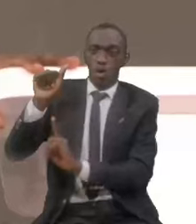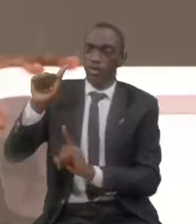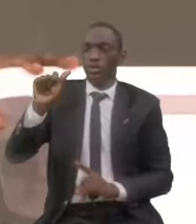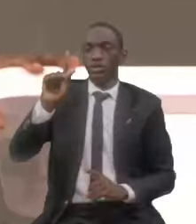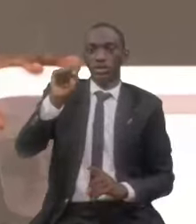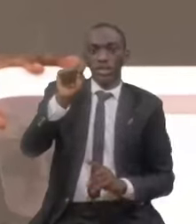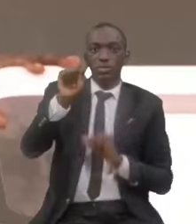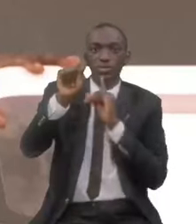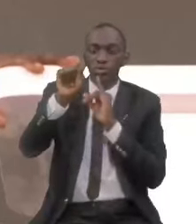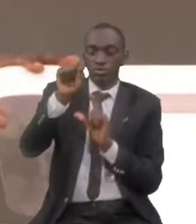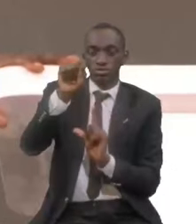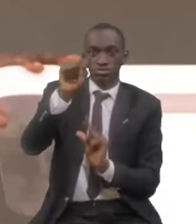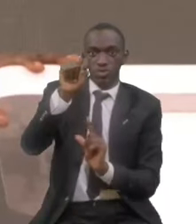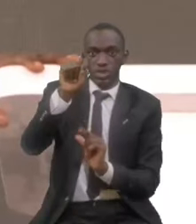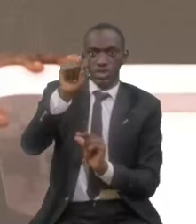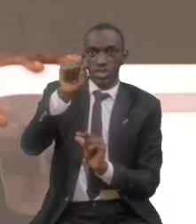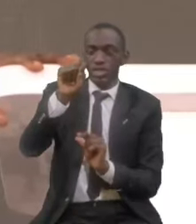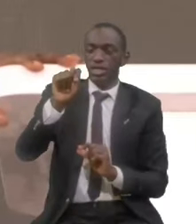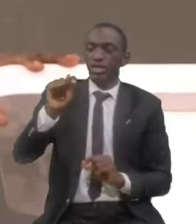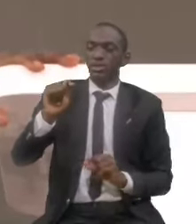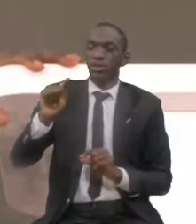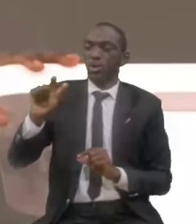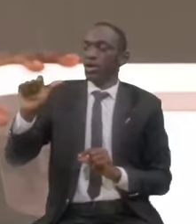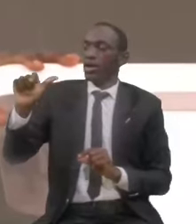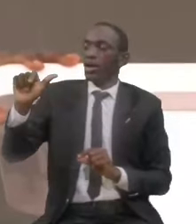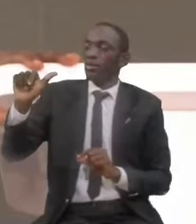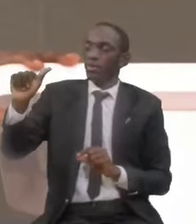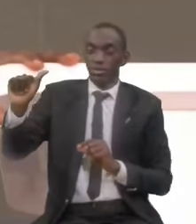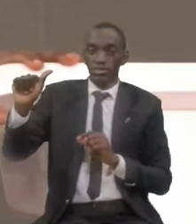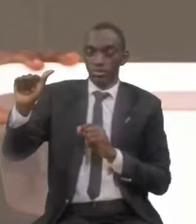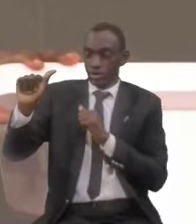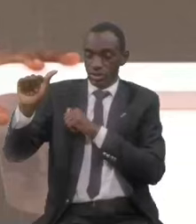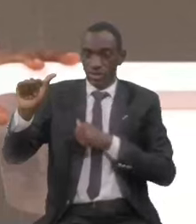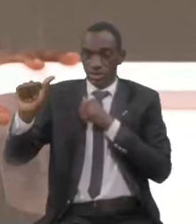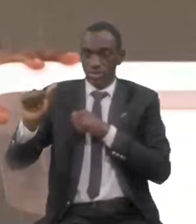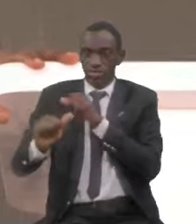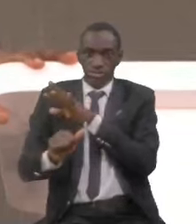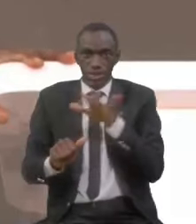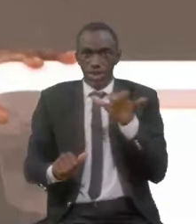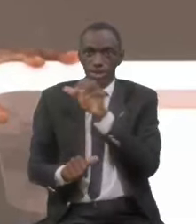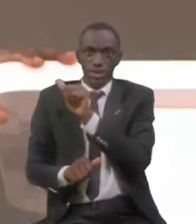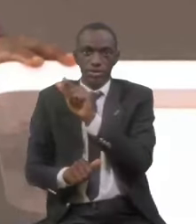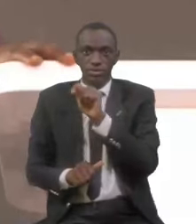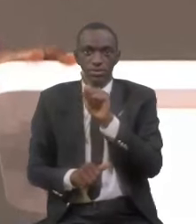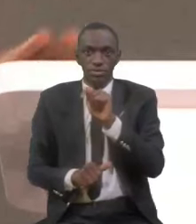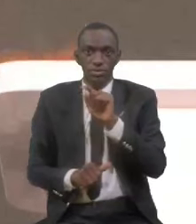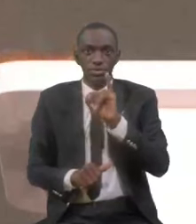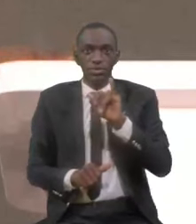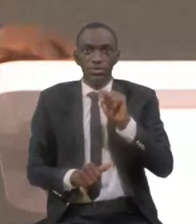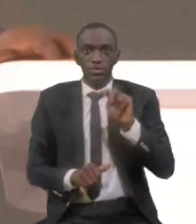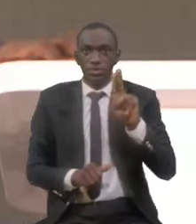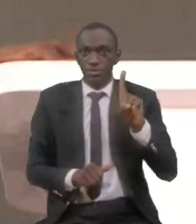20. Devant, attitude, mettez, écrivez attitude verticalement. A, 1. T, vous mettez